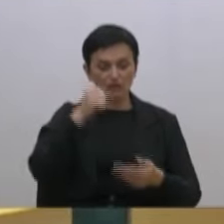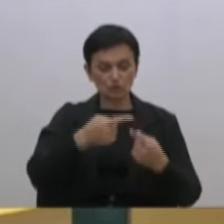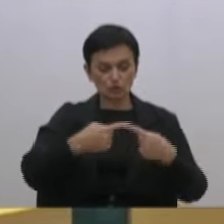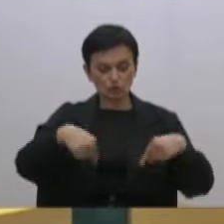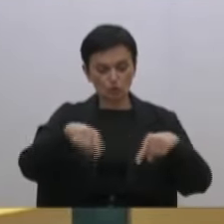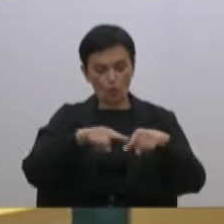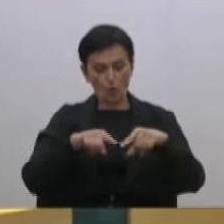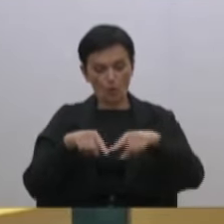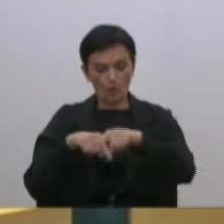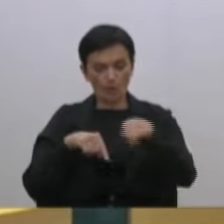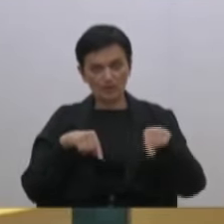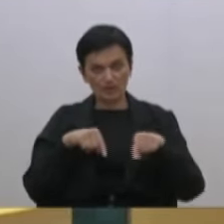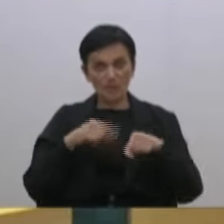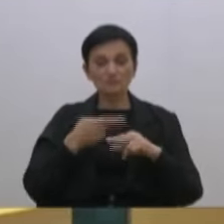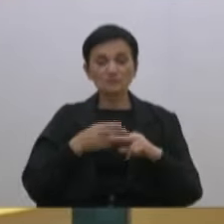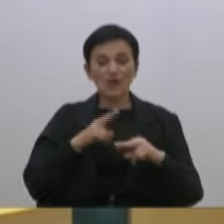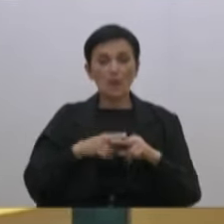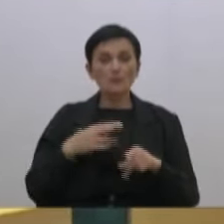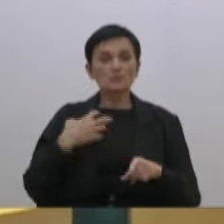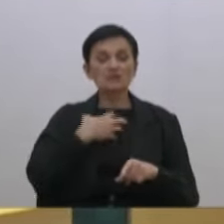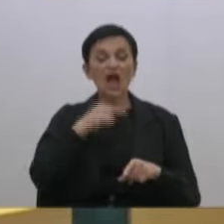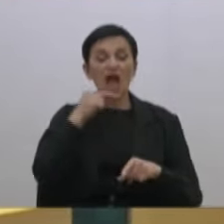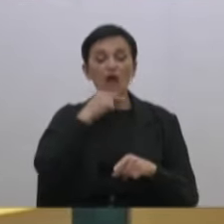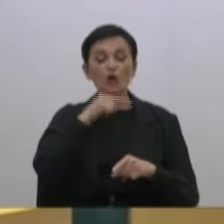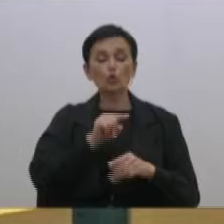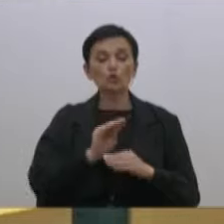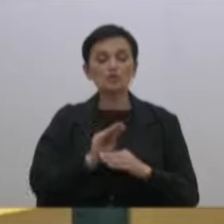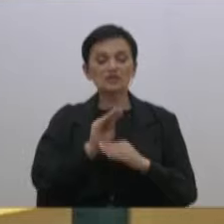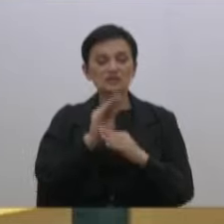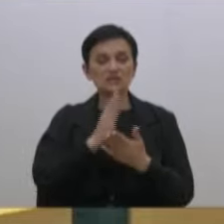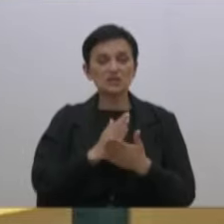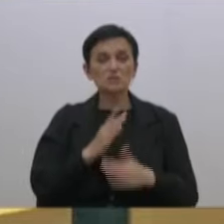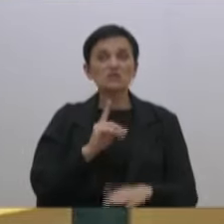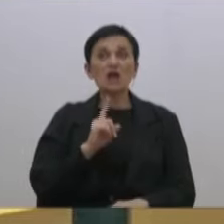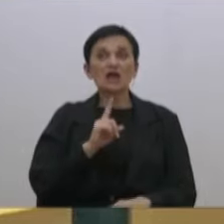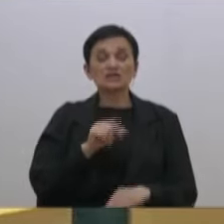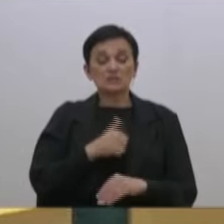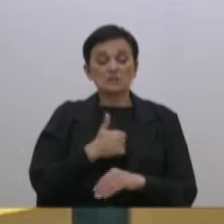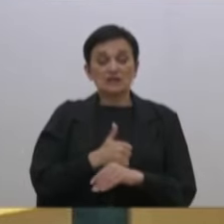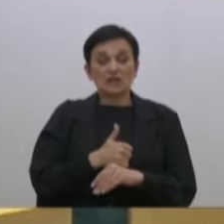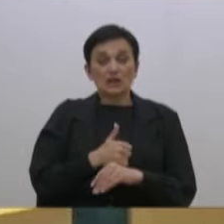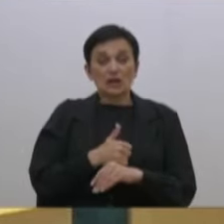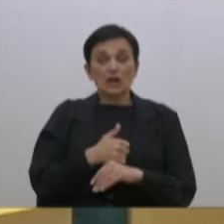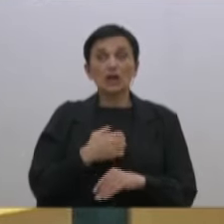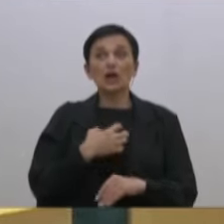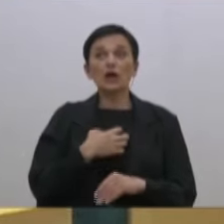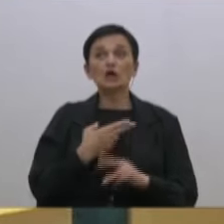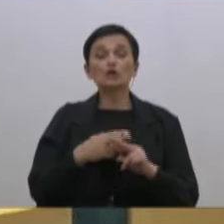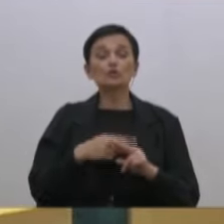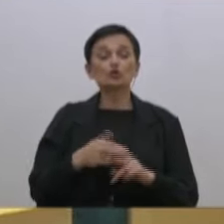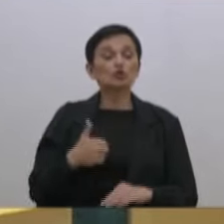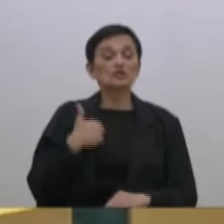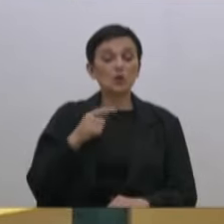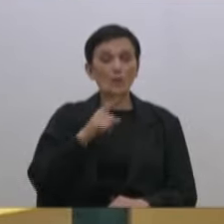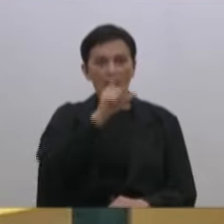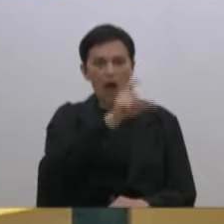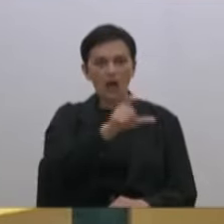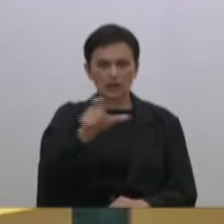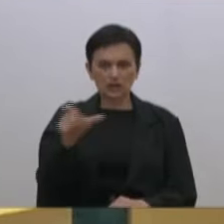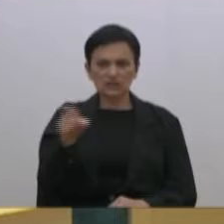აი ამაშია მთავარი ხიბლი ამ ეკონომიკური ზრდისა და რაც თავარია ის ადამიანები ეს იმიტომ არის სამაყრო ადამიანები